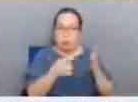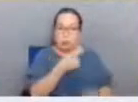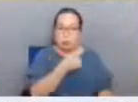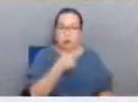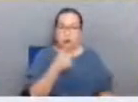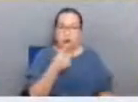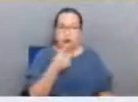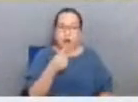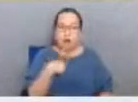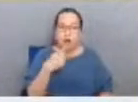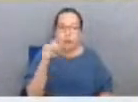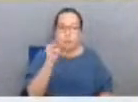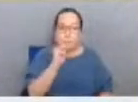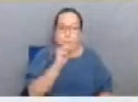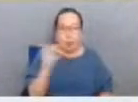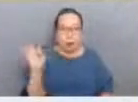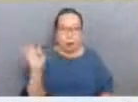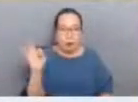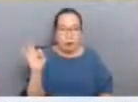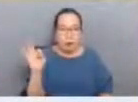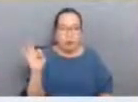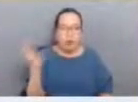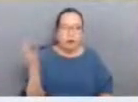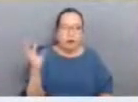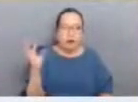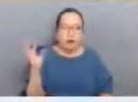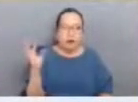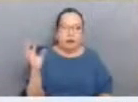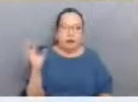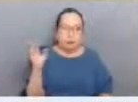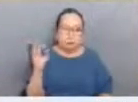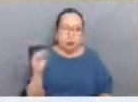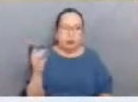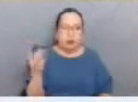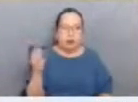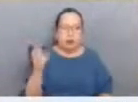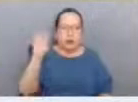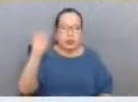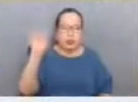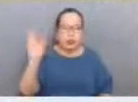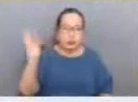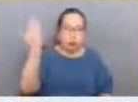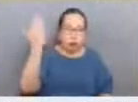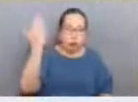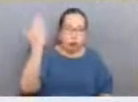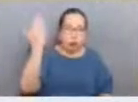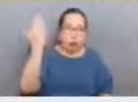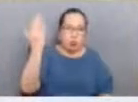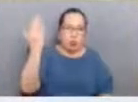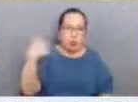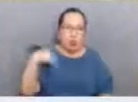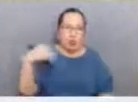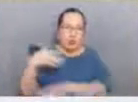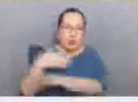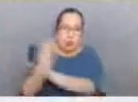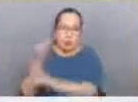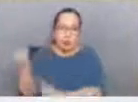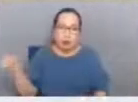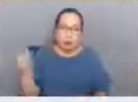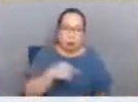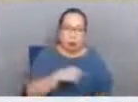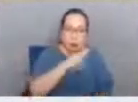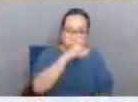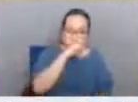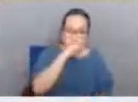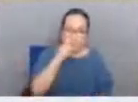nadagdag sa recovery sa buong Davao Region, kaya umakyat sa 2,471 ang mga naka-recover